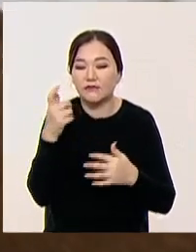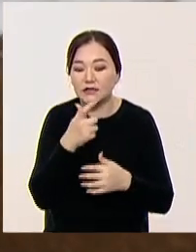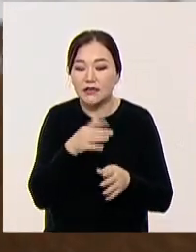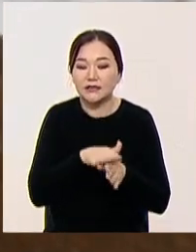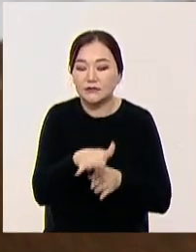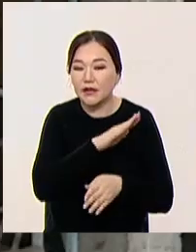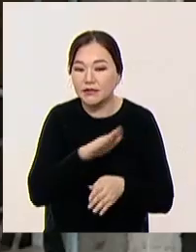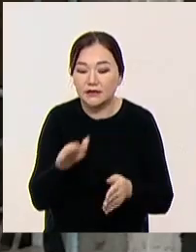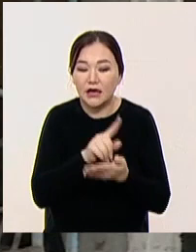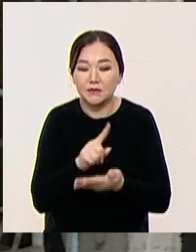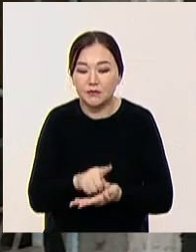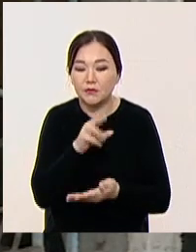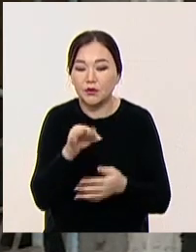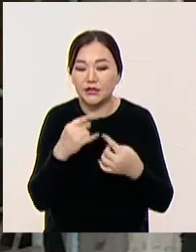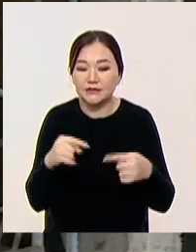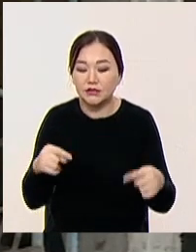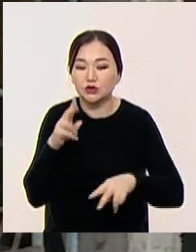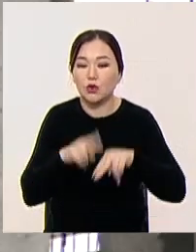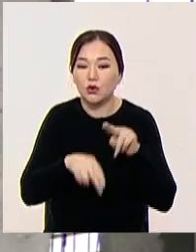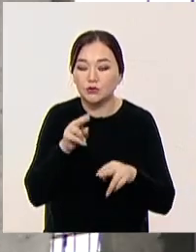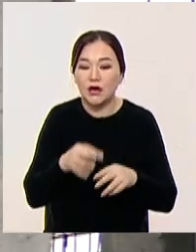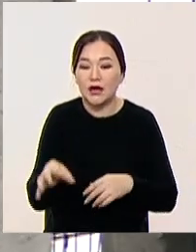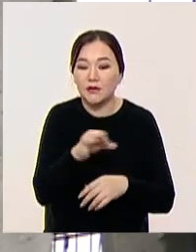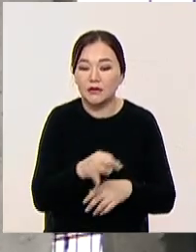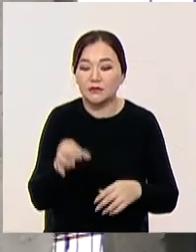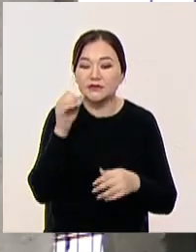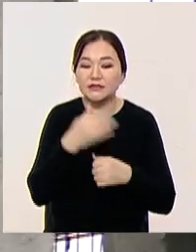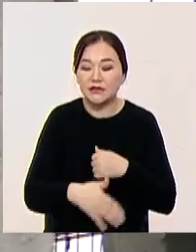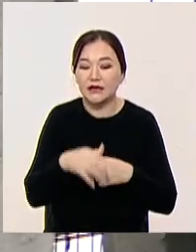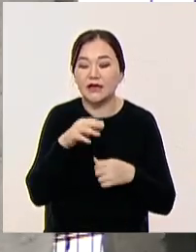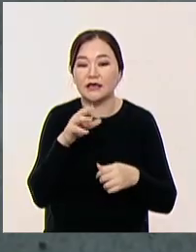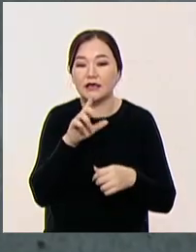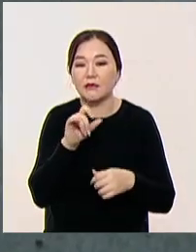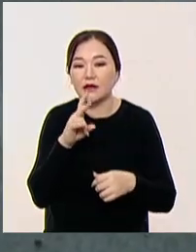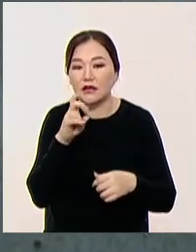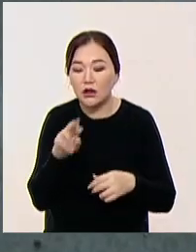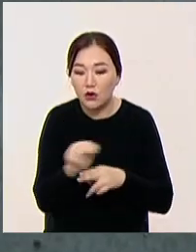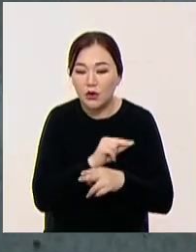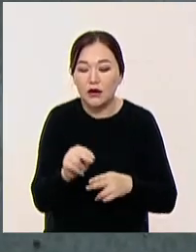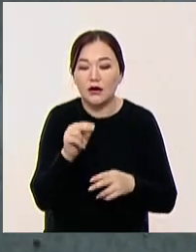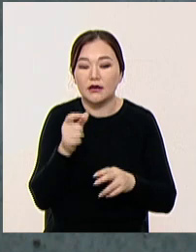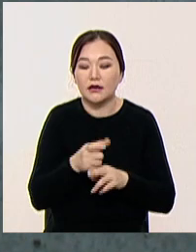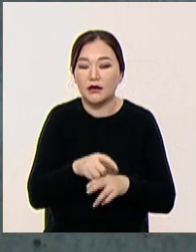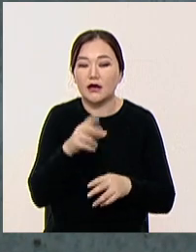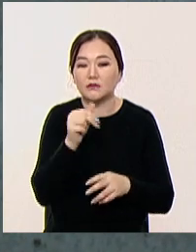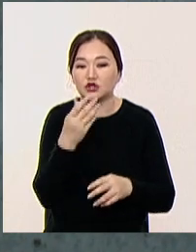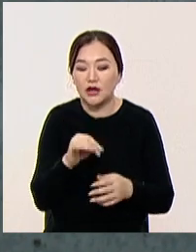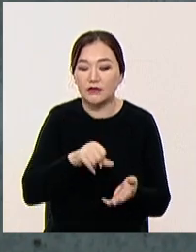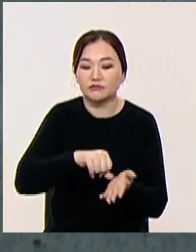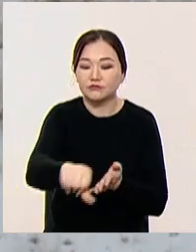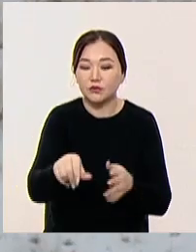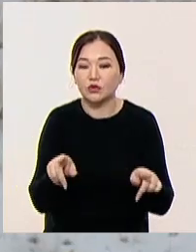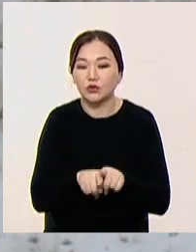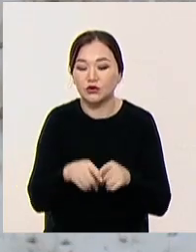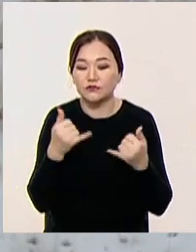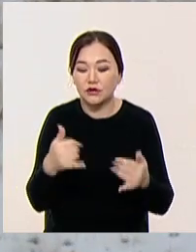неисполнения обязательств по нескольким строящимся объектам, в том числе центра гематологии, автодороги Калбатау-Майкоп-Чигай и другие. На сегодня